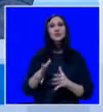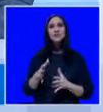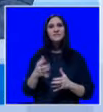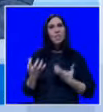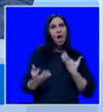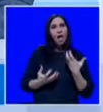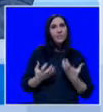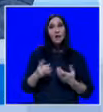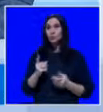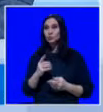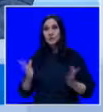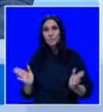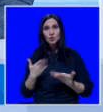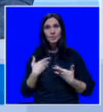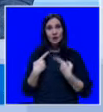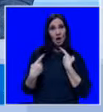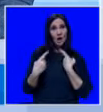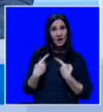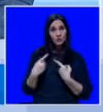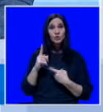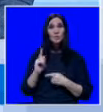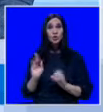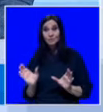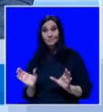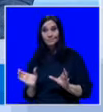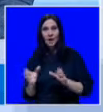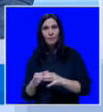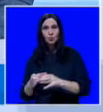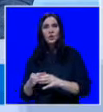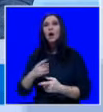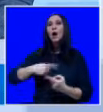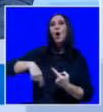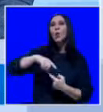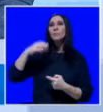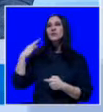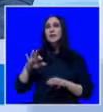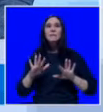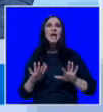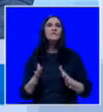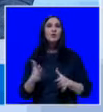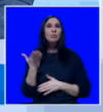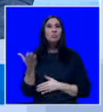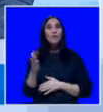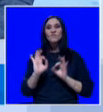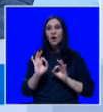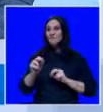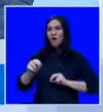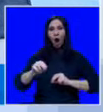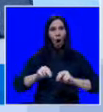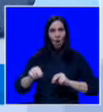нашия разговор, да може да се капсулира около президента при евентуален негов такъв ход?